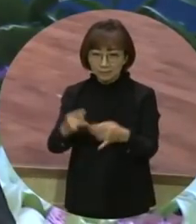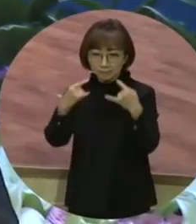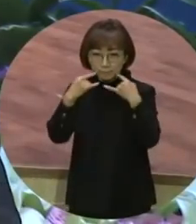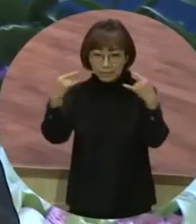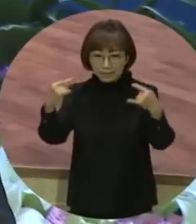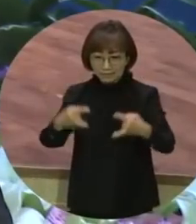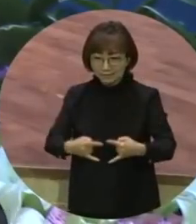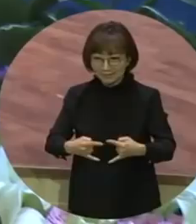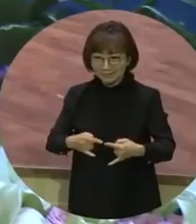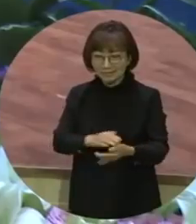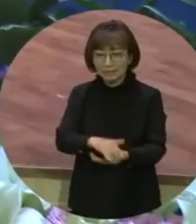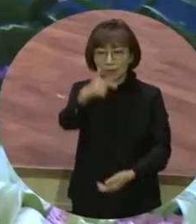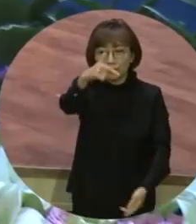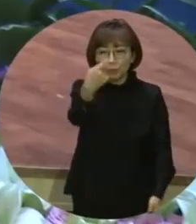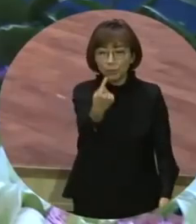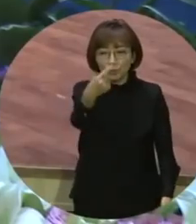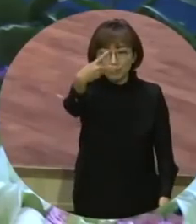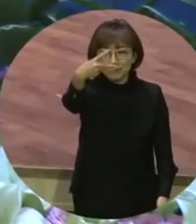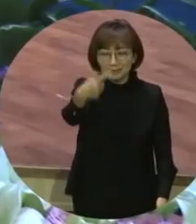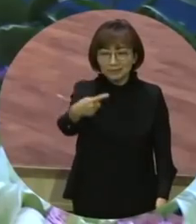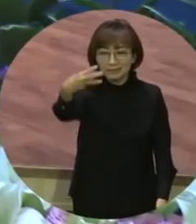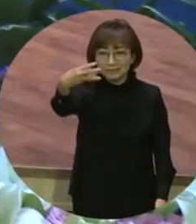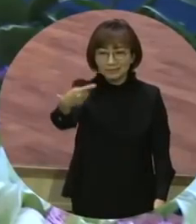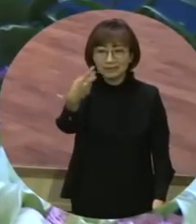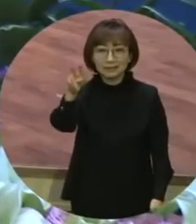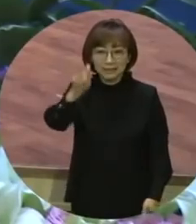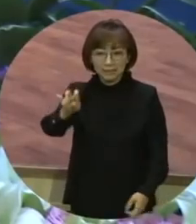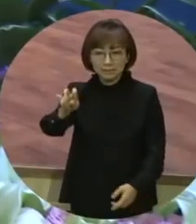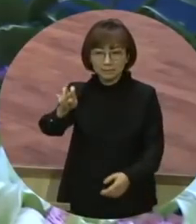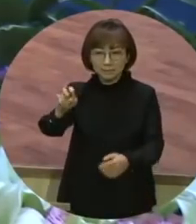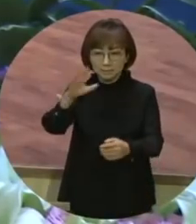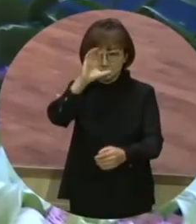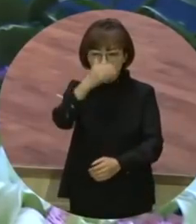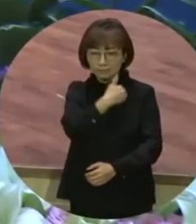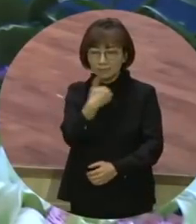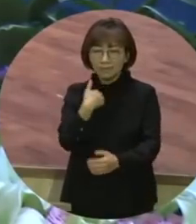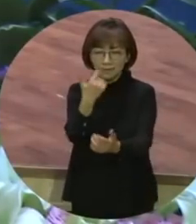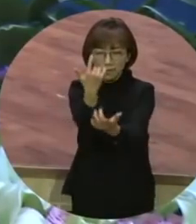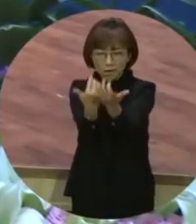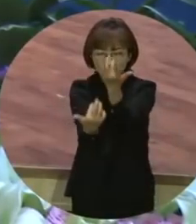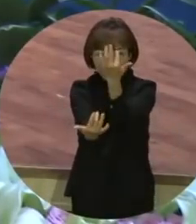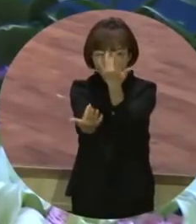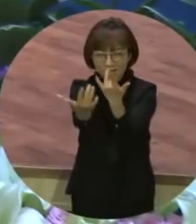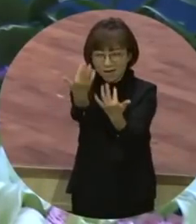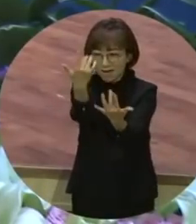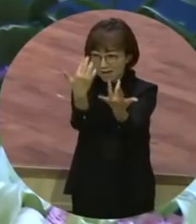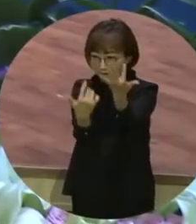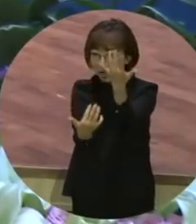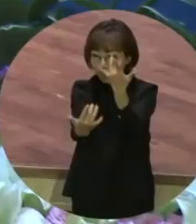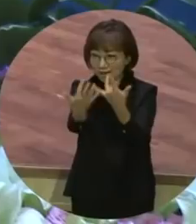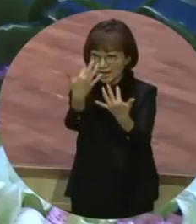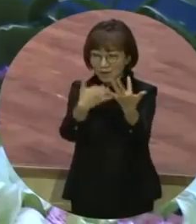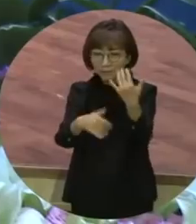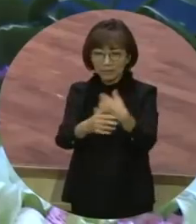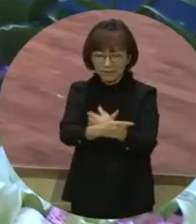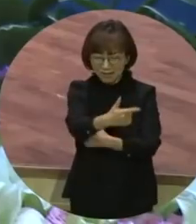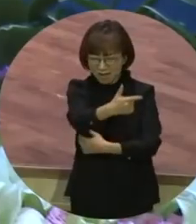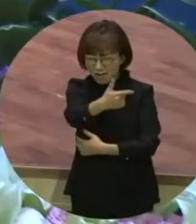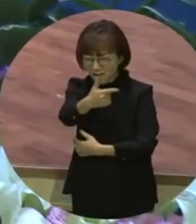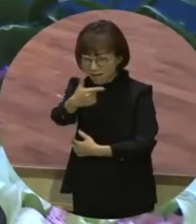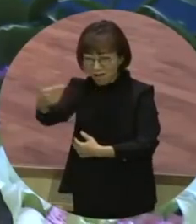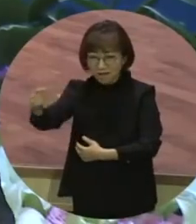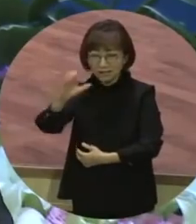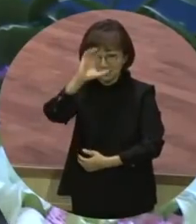있는 노트르담 대성당의 화재 사건입니다. 노트르담 이